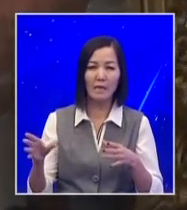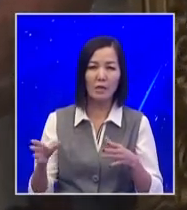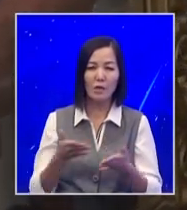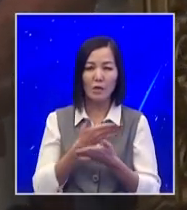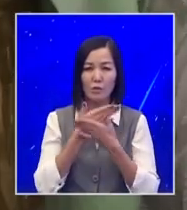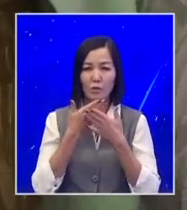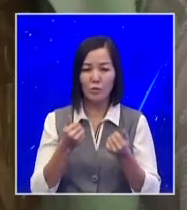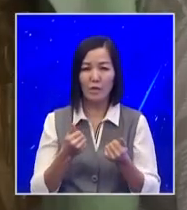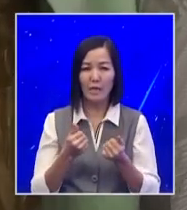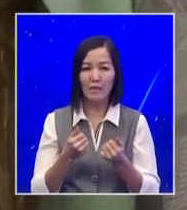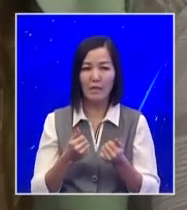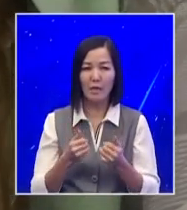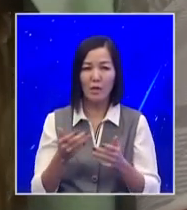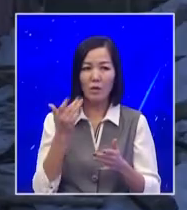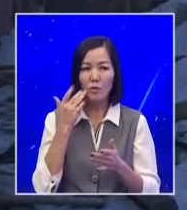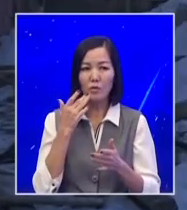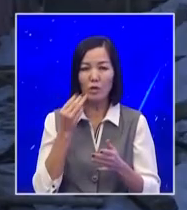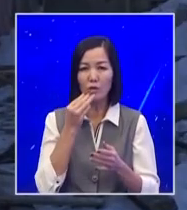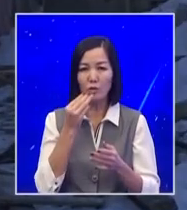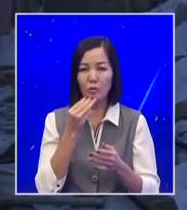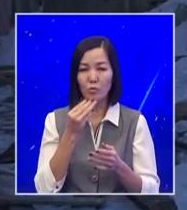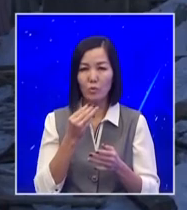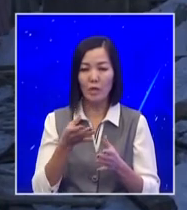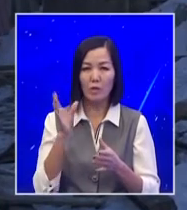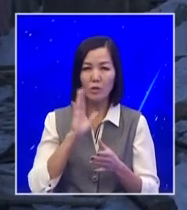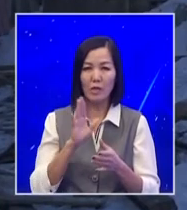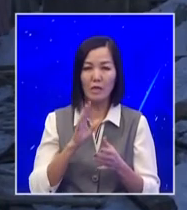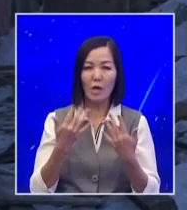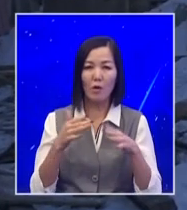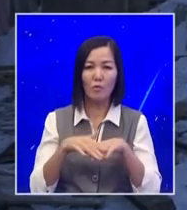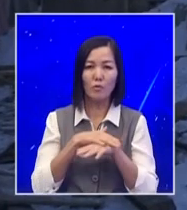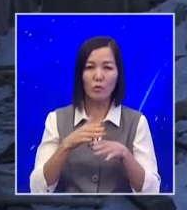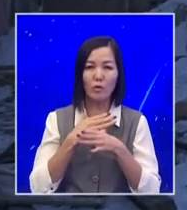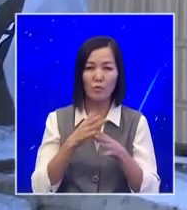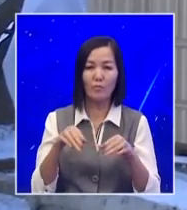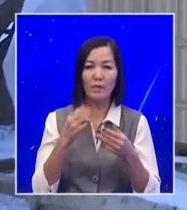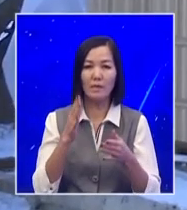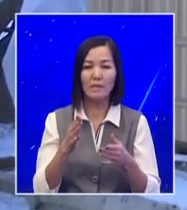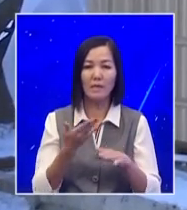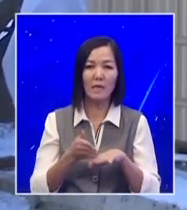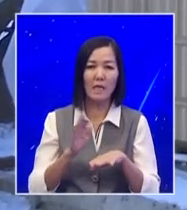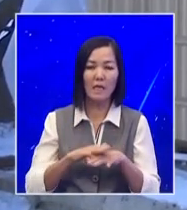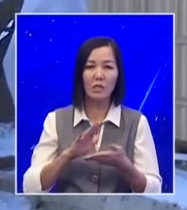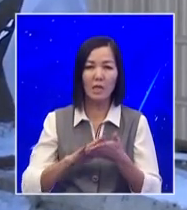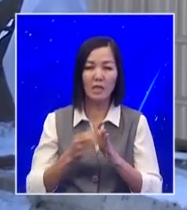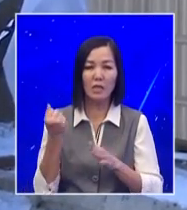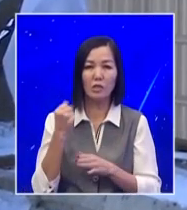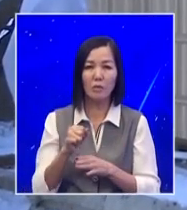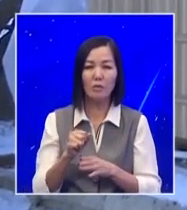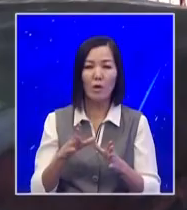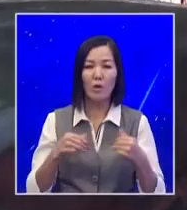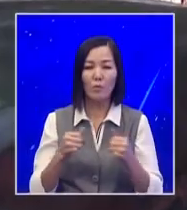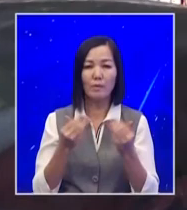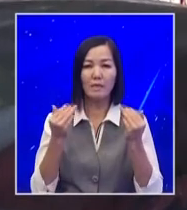жанып кетіпті. Күнделікті ассуымен алғашқы қажеттіліктеріне ауыл тұрғындары жәрдемдеседі. Қиын жағдайды еңсеріп отырған